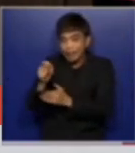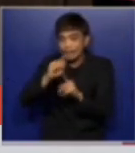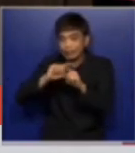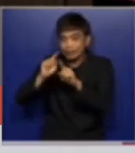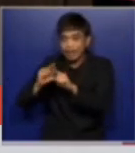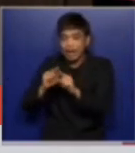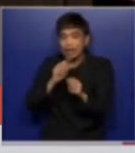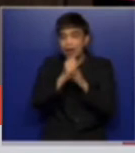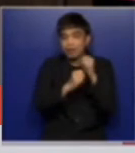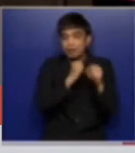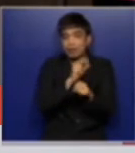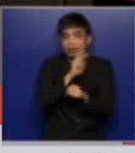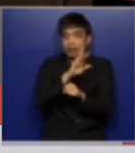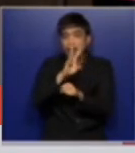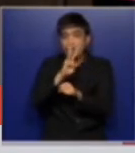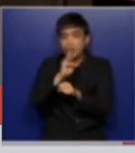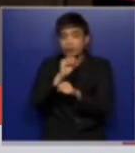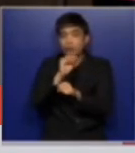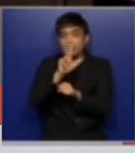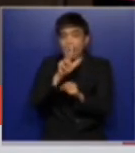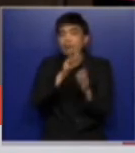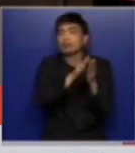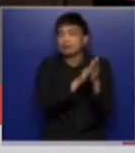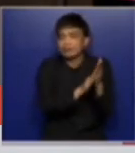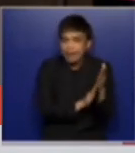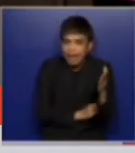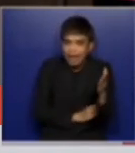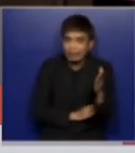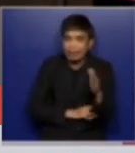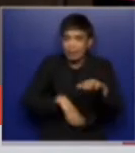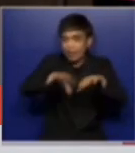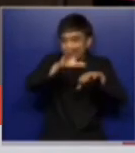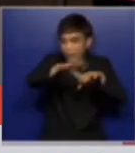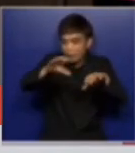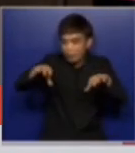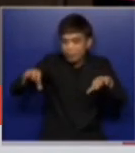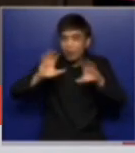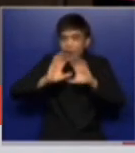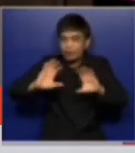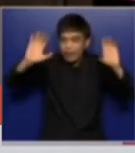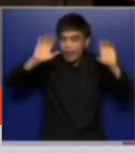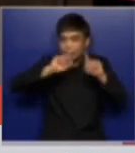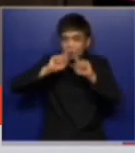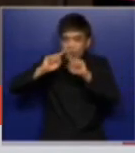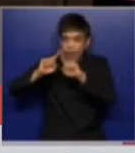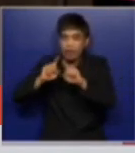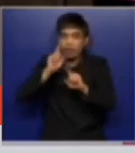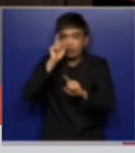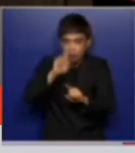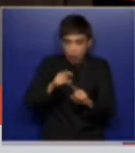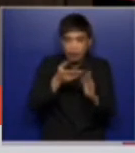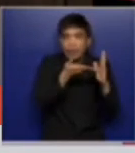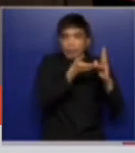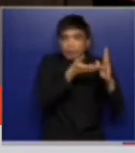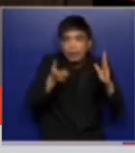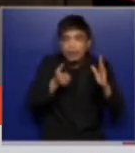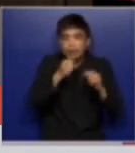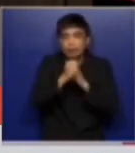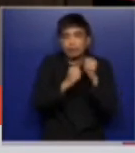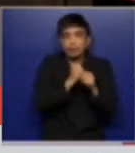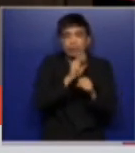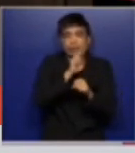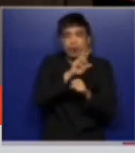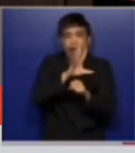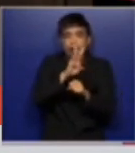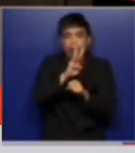ช้ากว่าปกติทำให้ส่วนราชการและหน่วยรับงบประมาณนั้นต้องใช้งบประมาณของปี2562ไปพรางก่อน